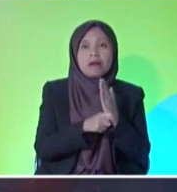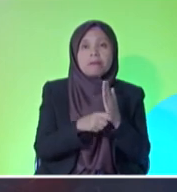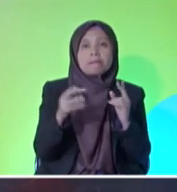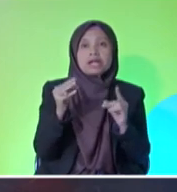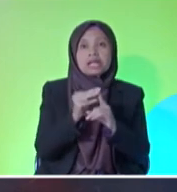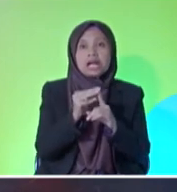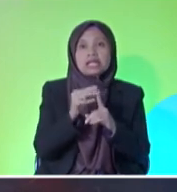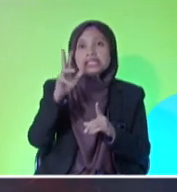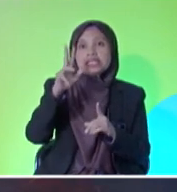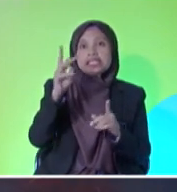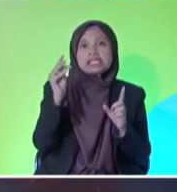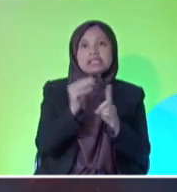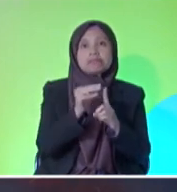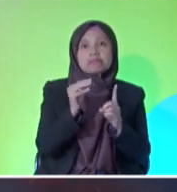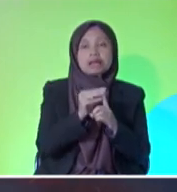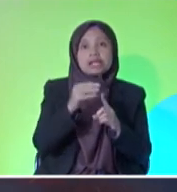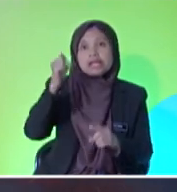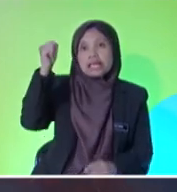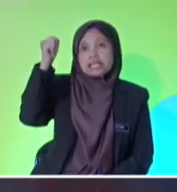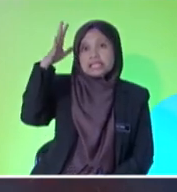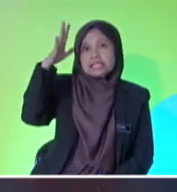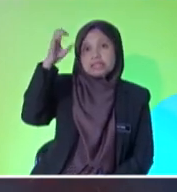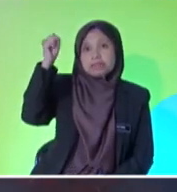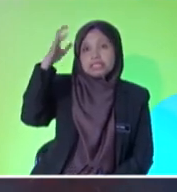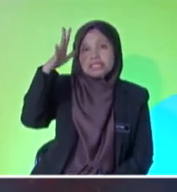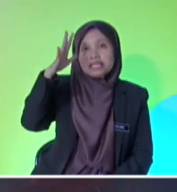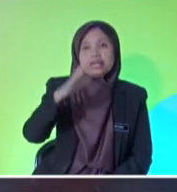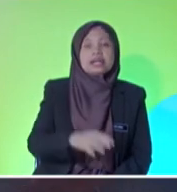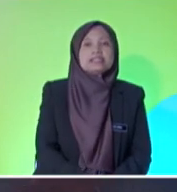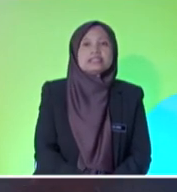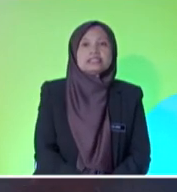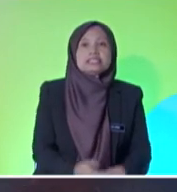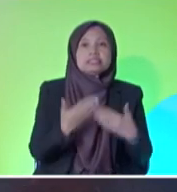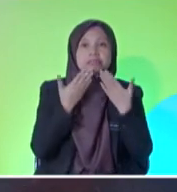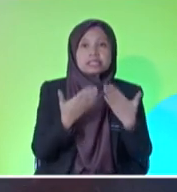dalam 3 bintang segitiga bintang